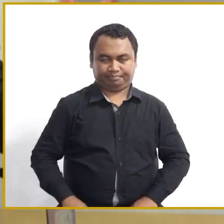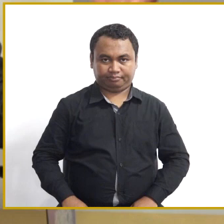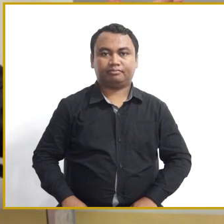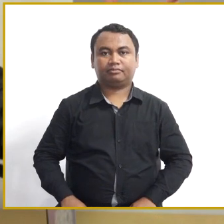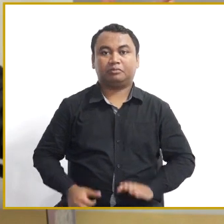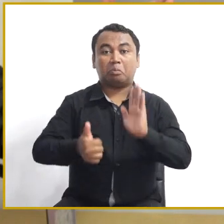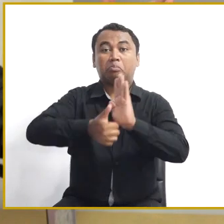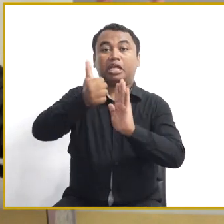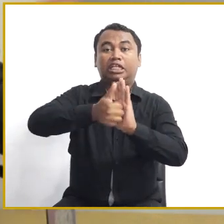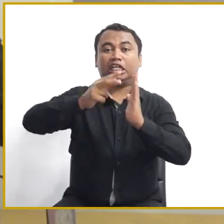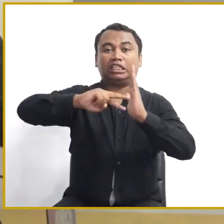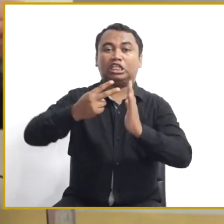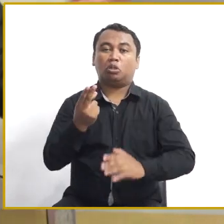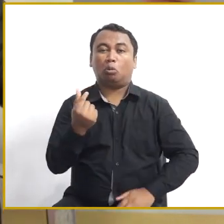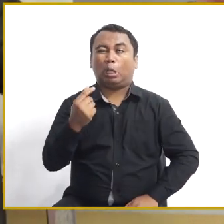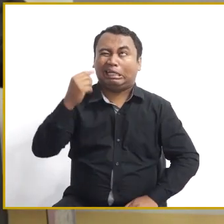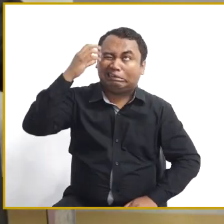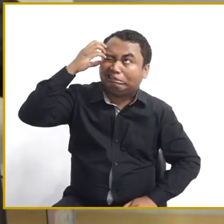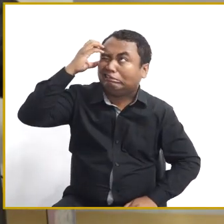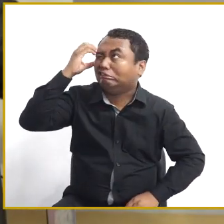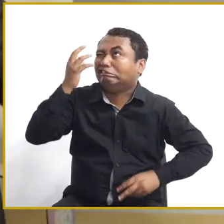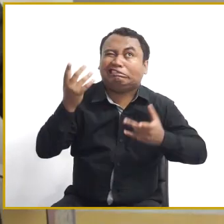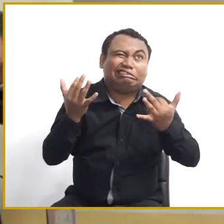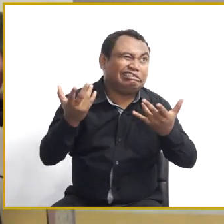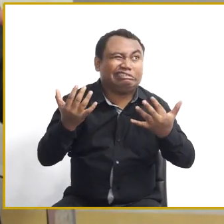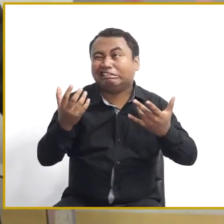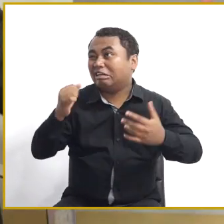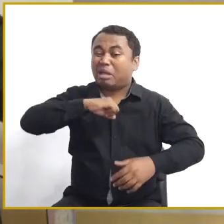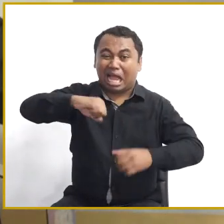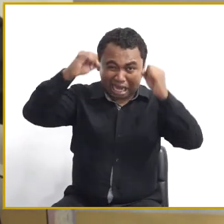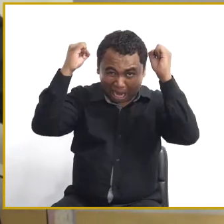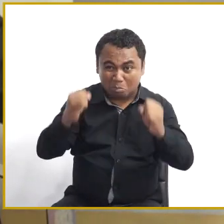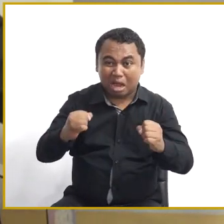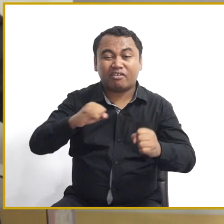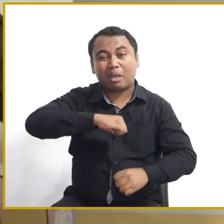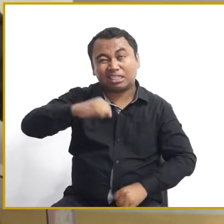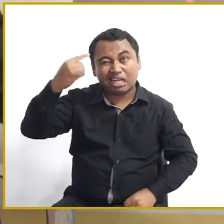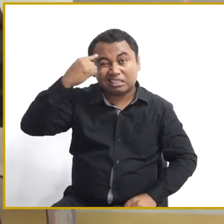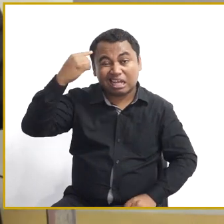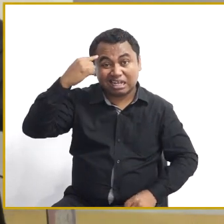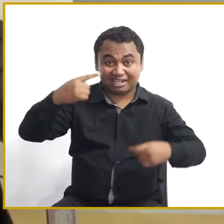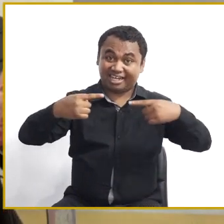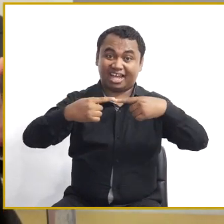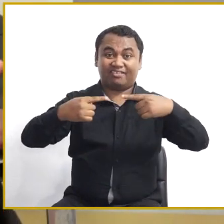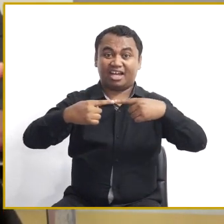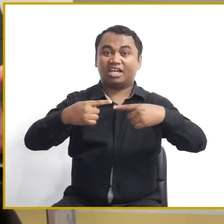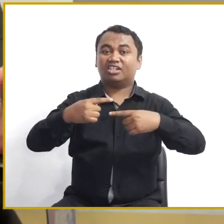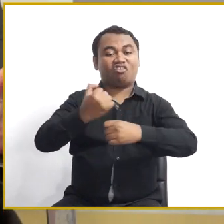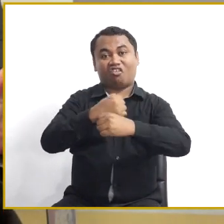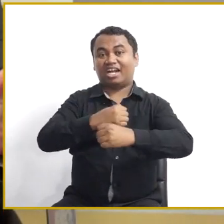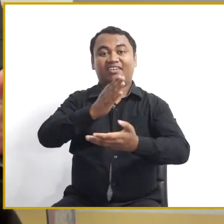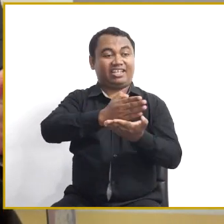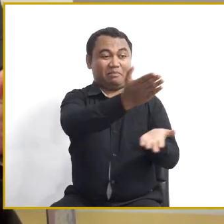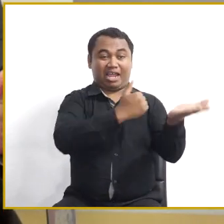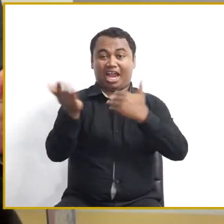miasa saina mihitsy ny ministre ny finance hoe élargissement de l'assiette katsake tsaramaso hoe iny Fare fatta fitto nato formella